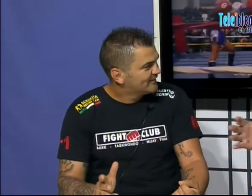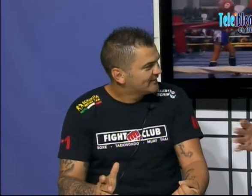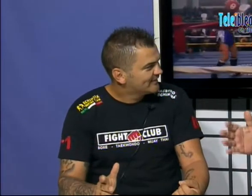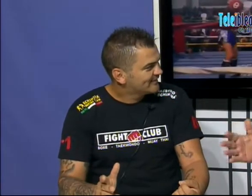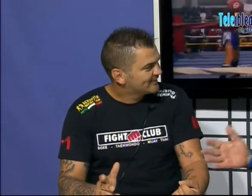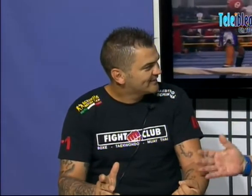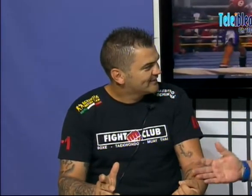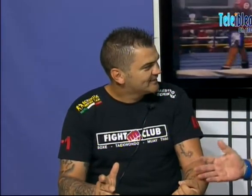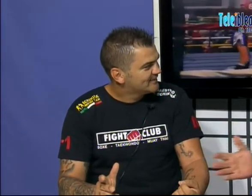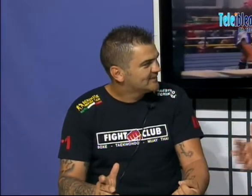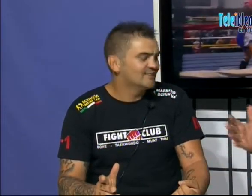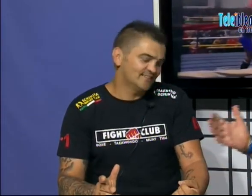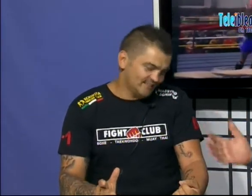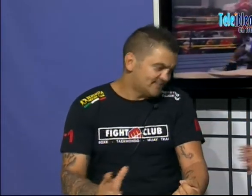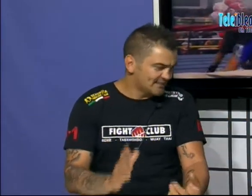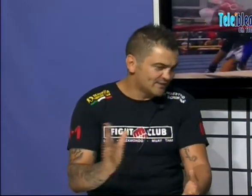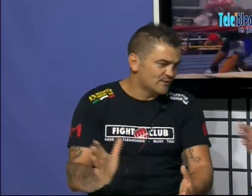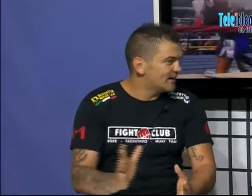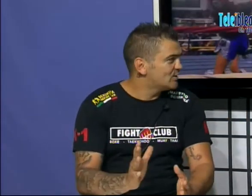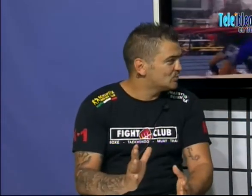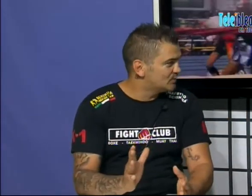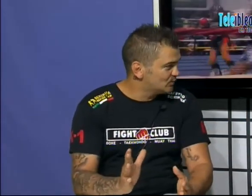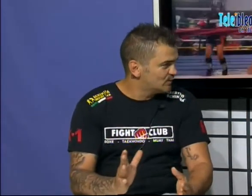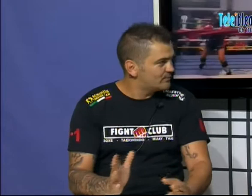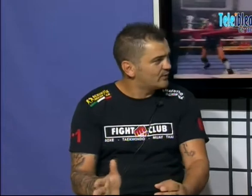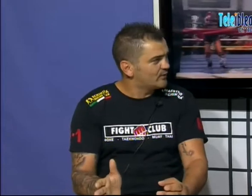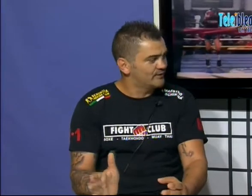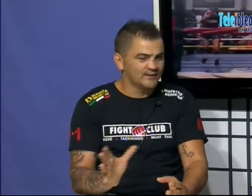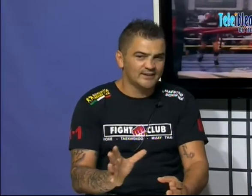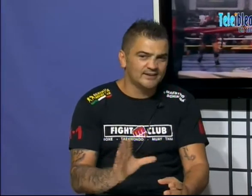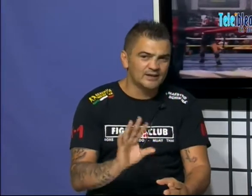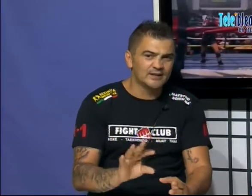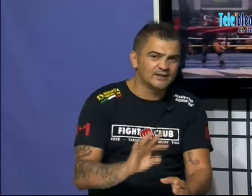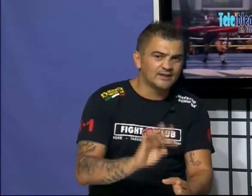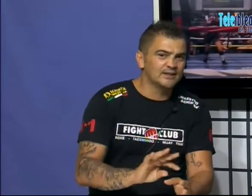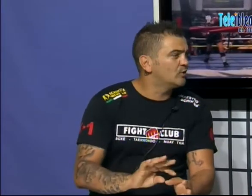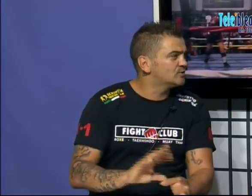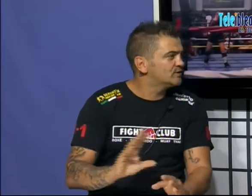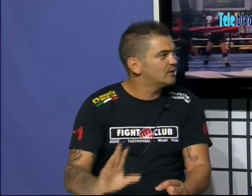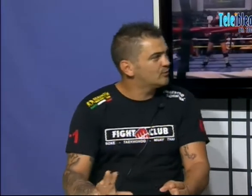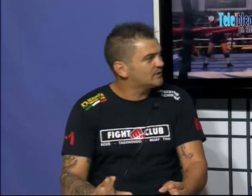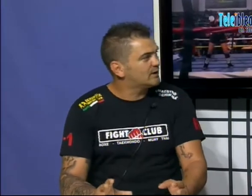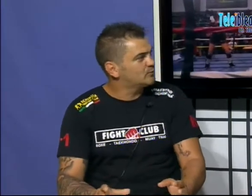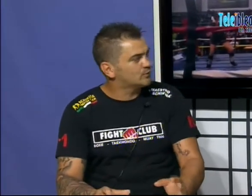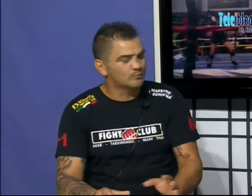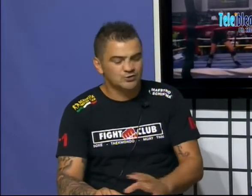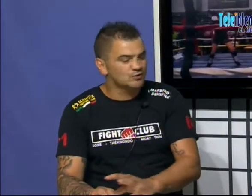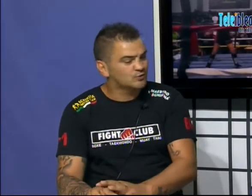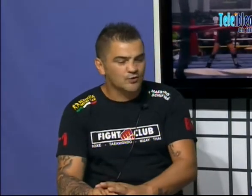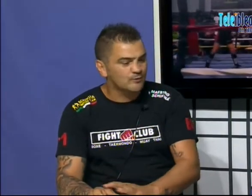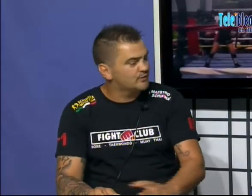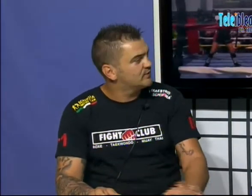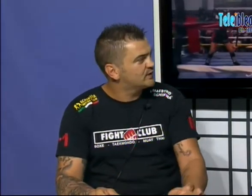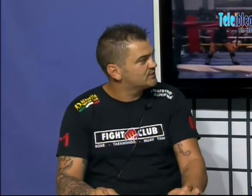Magari hanno aumentato più le categorie per avere qualche campione. Sì, ve ne hanno aggiunte due, nella kickboxing, nella Muay Thai, purtroppo ci